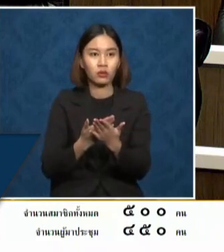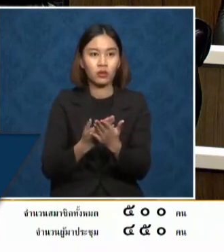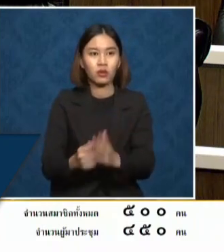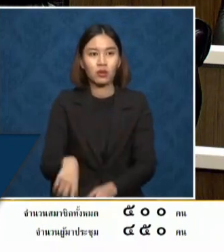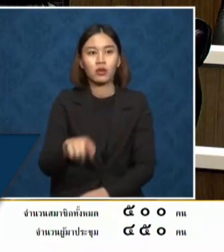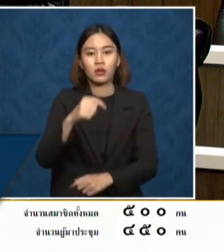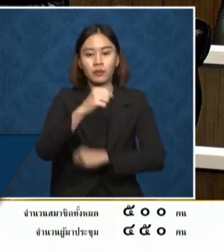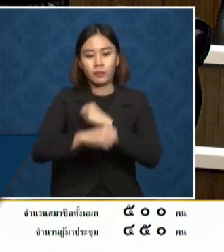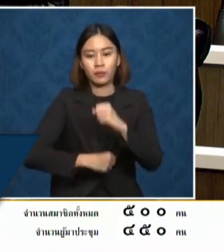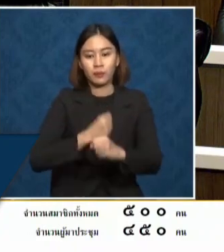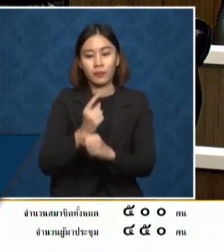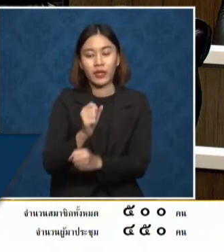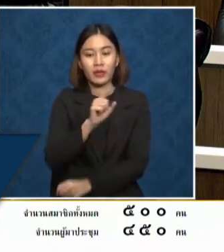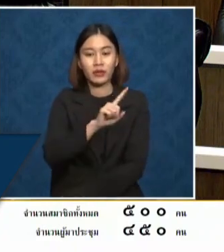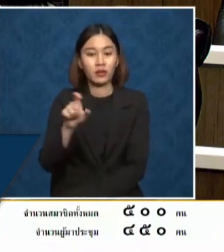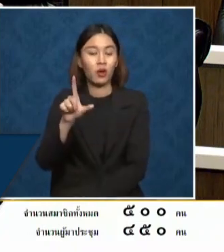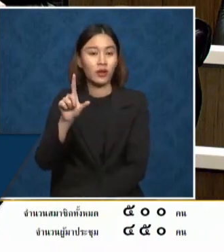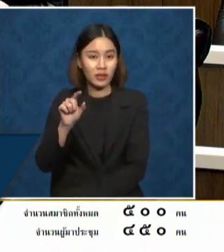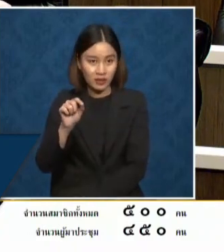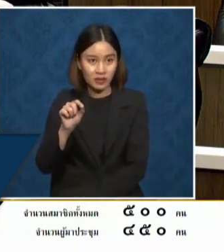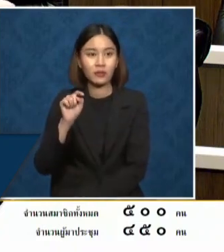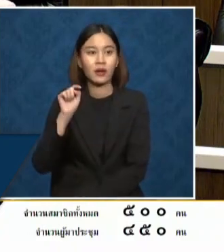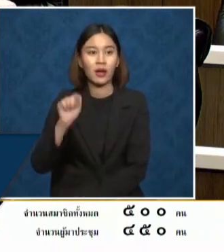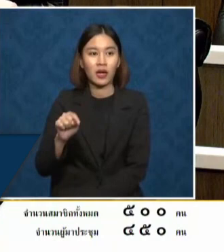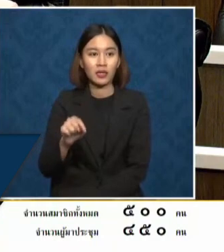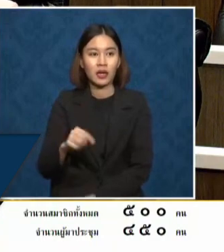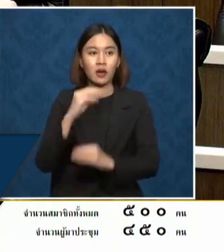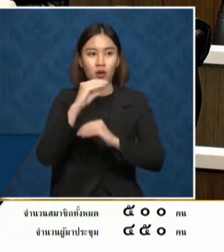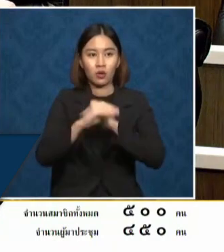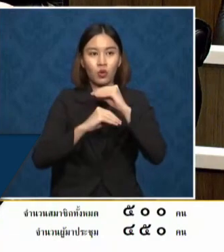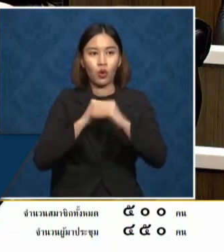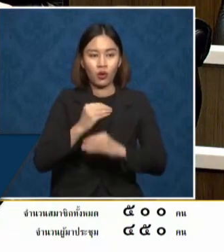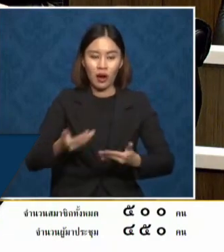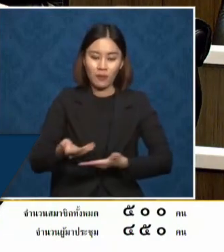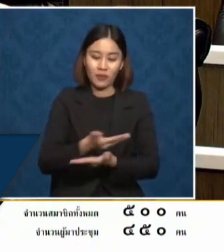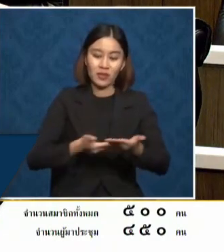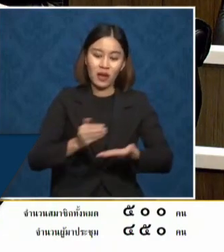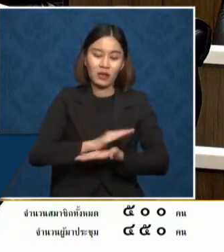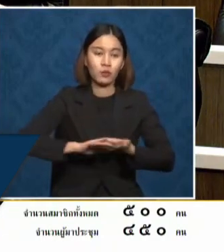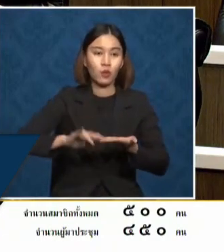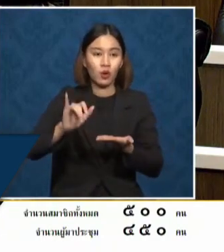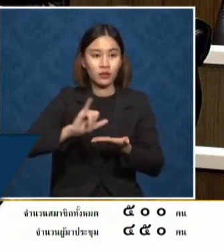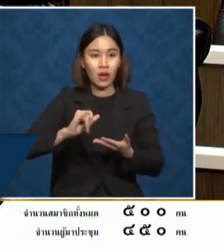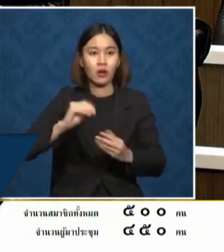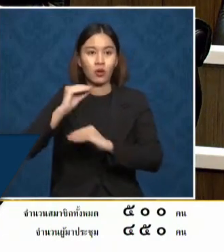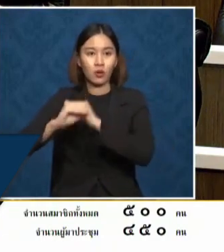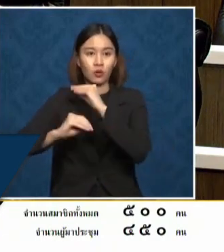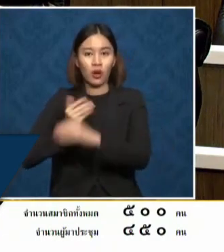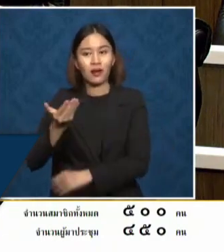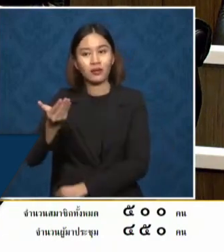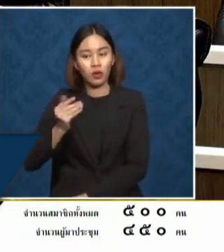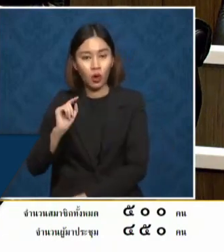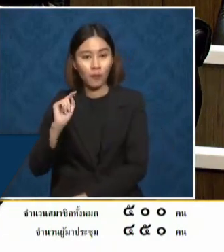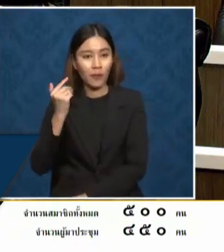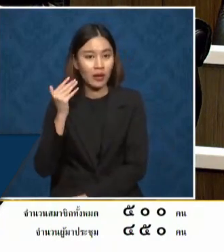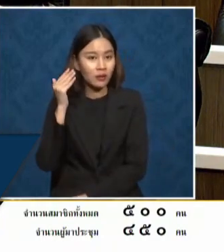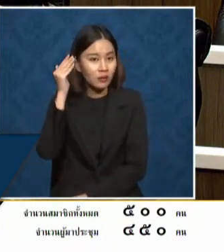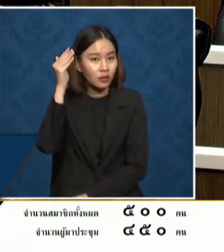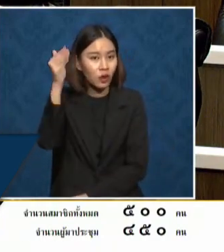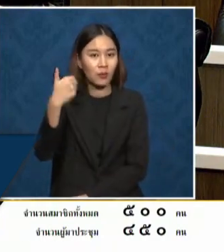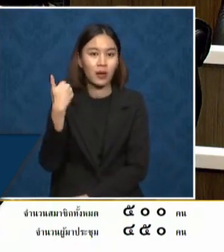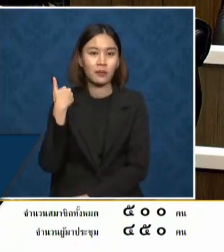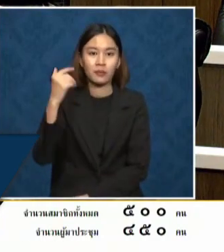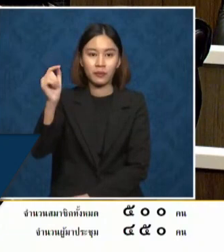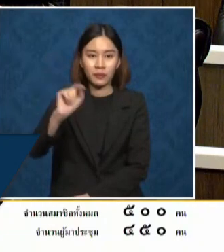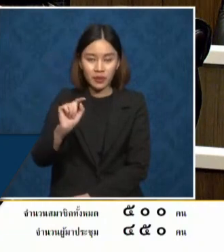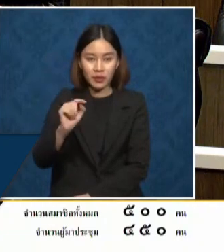120ปีนะคะท่านประธานอันนี้ล่ะค่ะแค่โครงการที่ค้างพิจารณาแต่โครงการที่ที่ยังจะขออีกต่อไปลคะจะเป็นยังไง